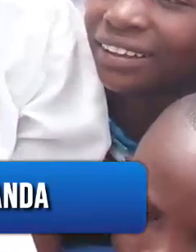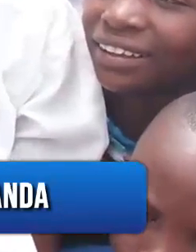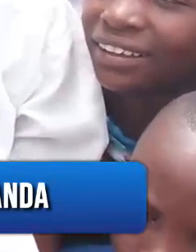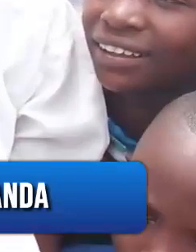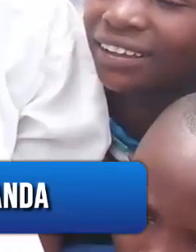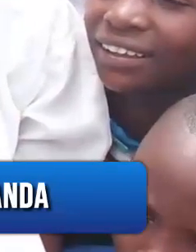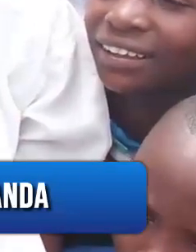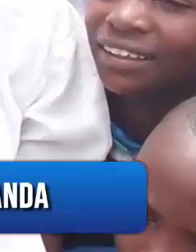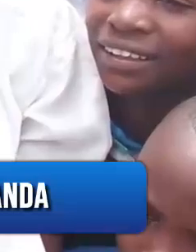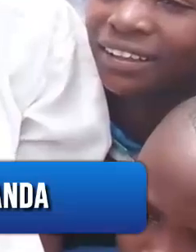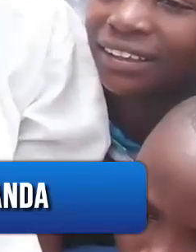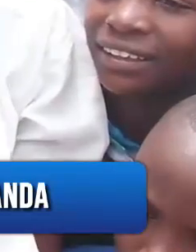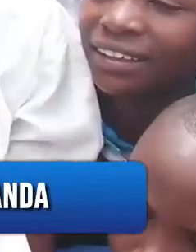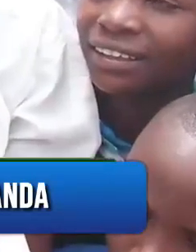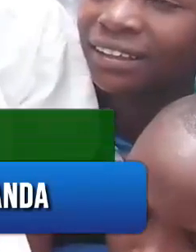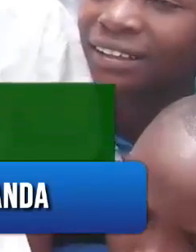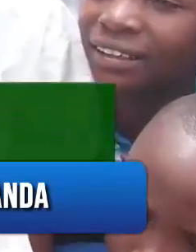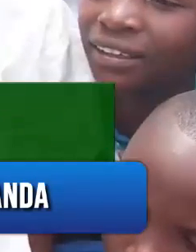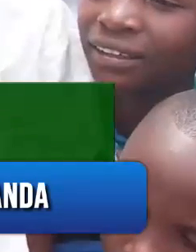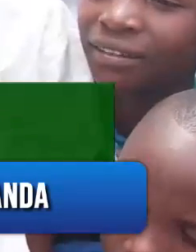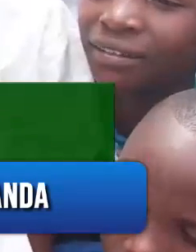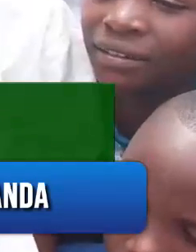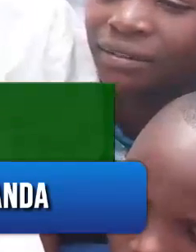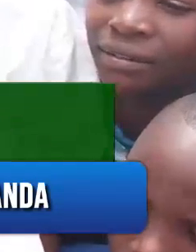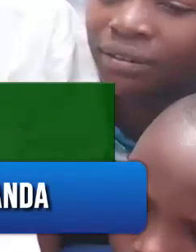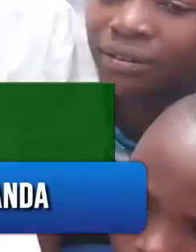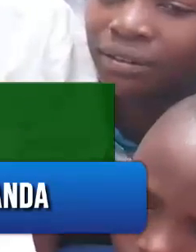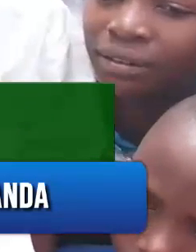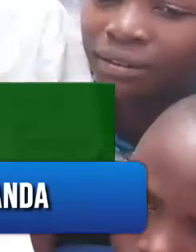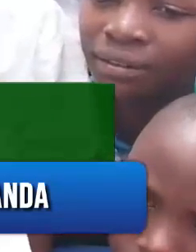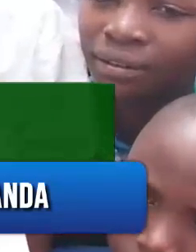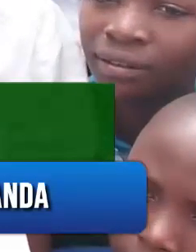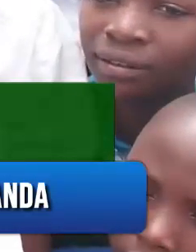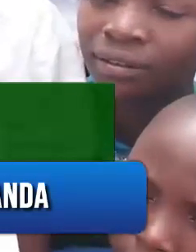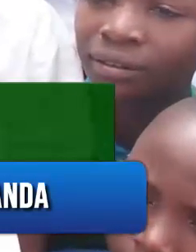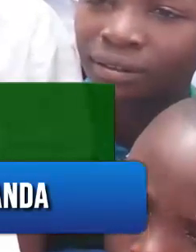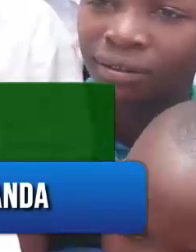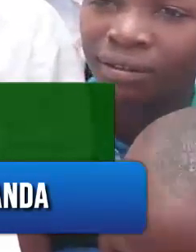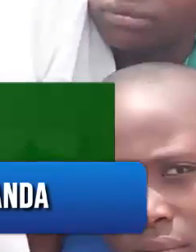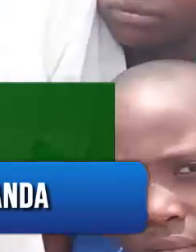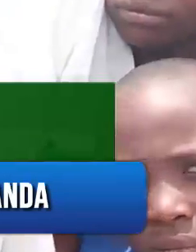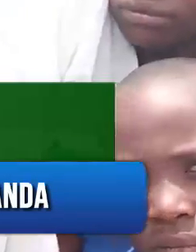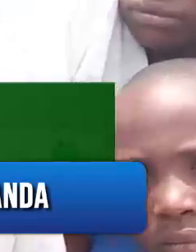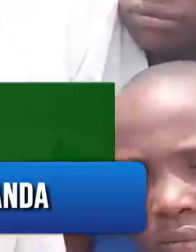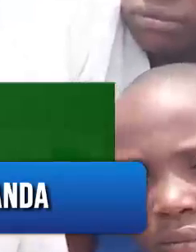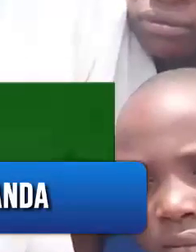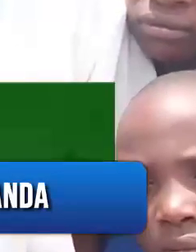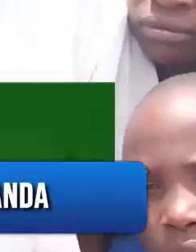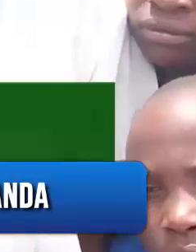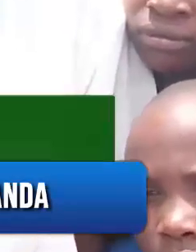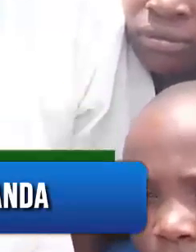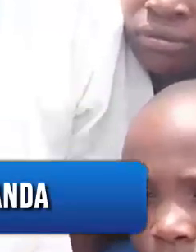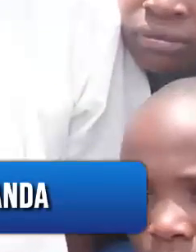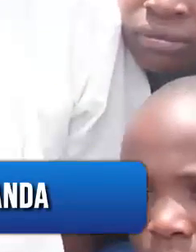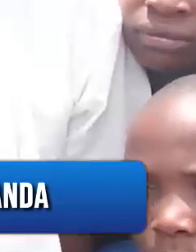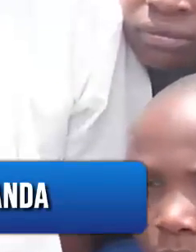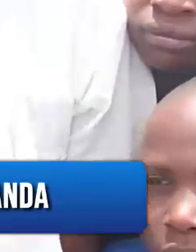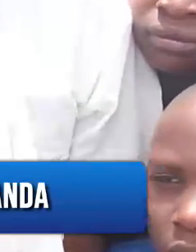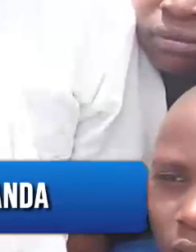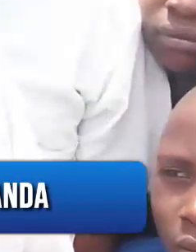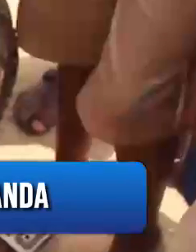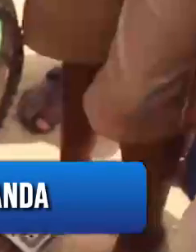kubakira batwibonamo n'abandi bana, kandi nabo barabafasha, ukabona nta kintu bitwaye. Imbogamizi zihari